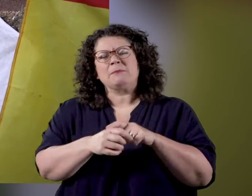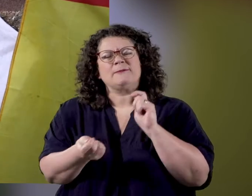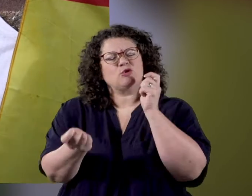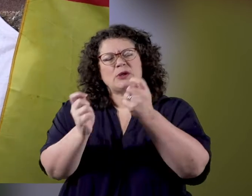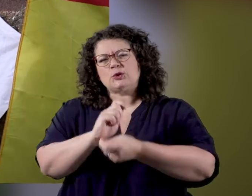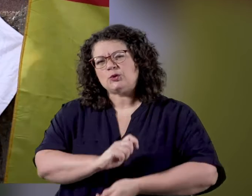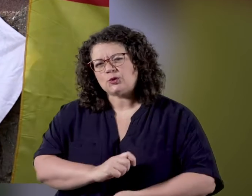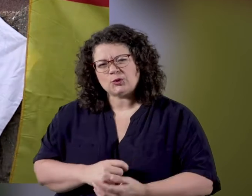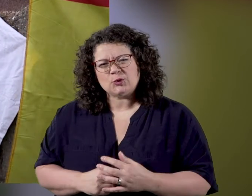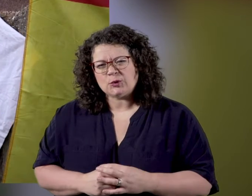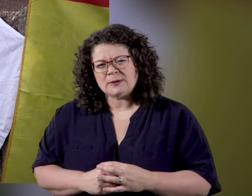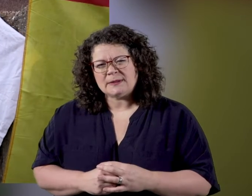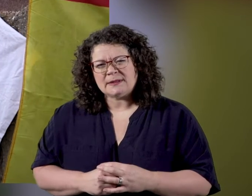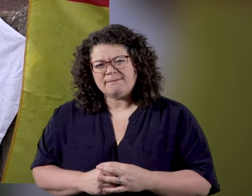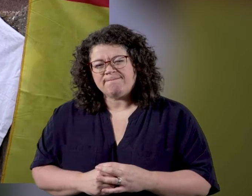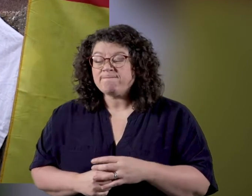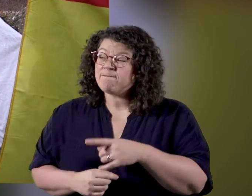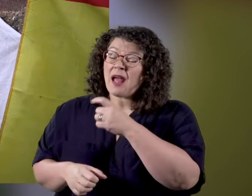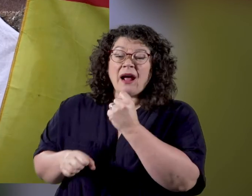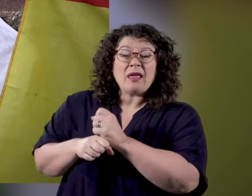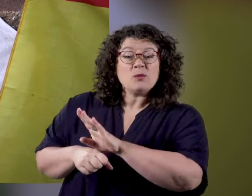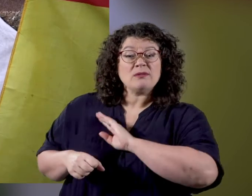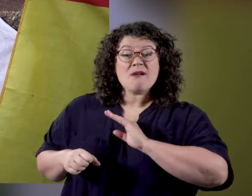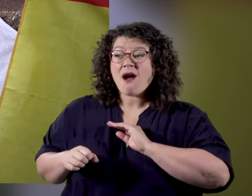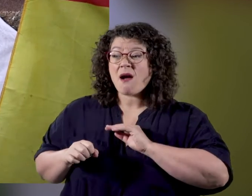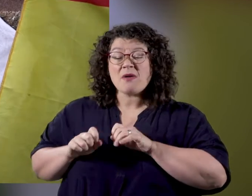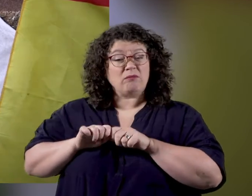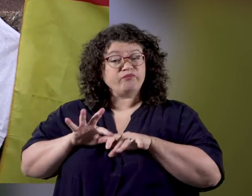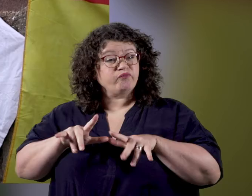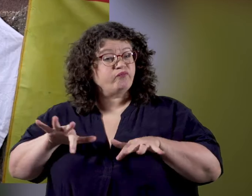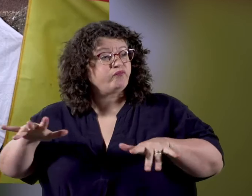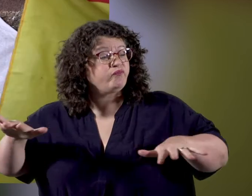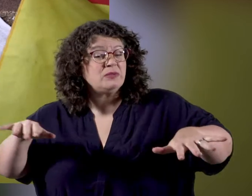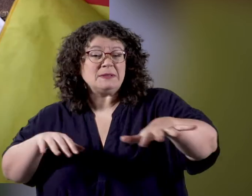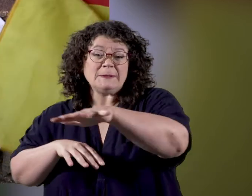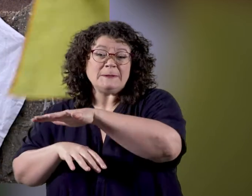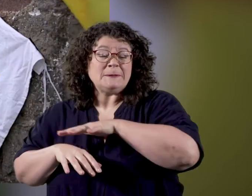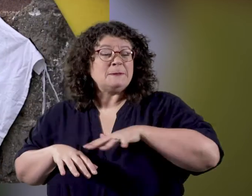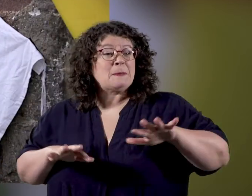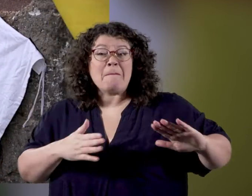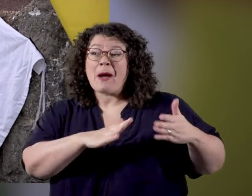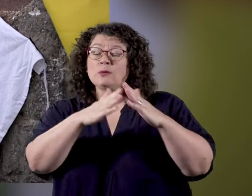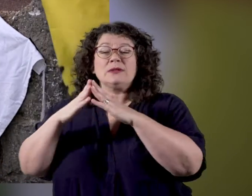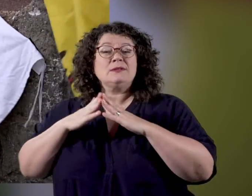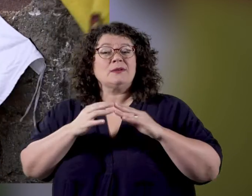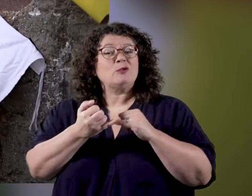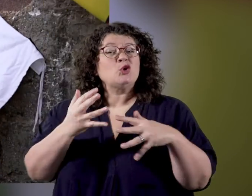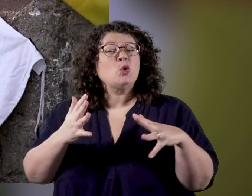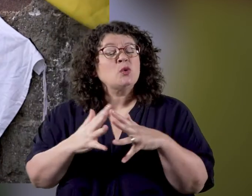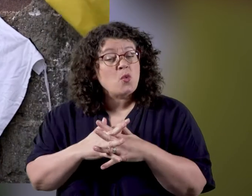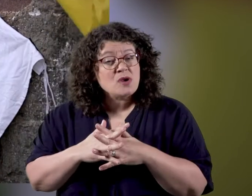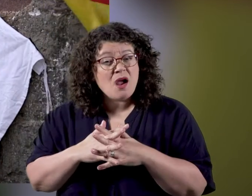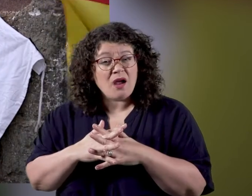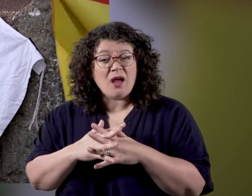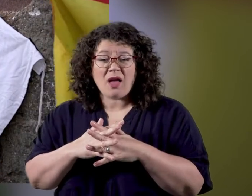Mae gweddillion byddin a gwerin Owain wedi cilio i'r mynyddoedd. A heddiw yn ein cantrefi, lle